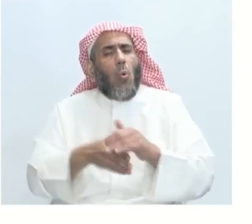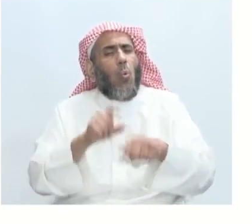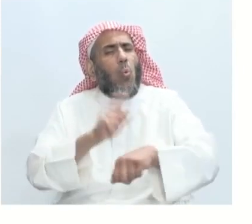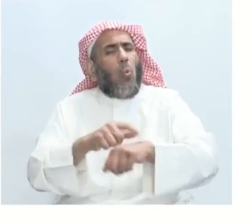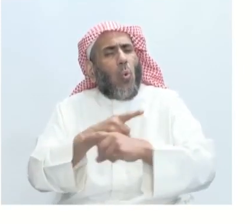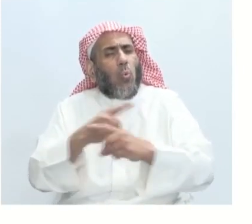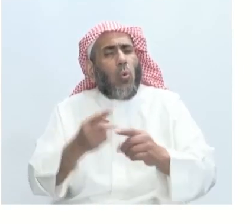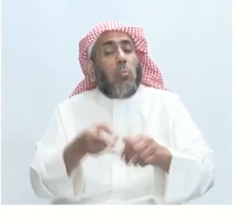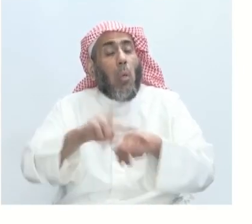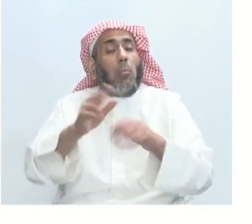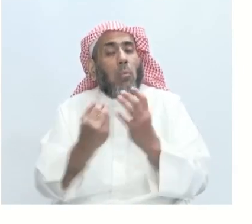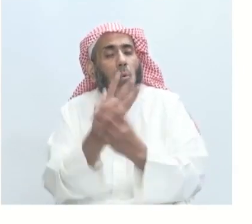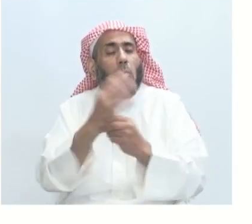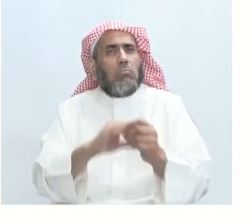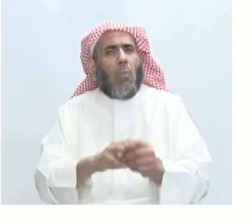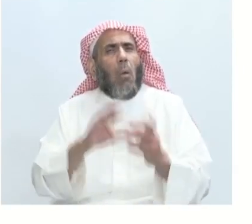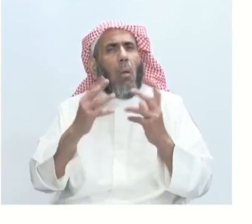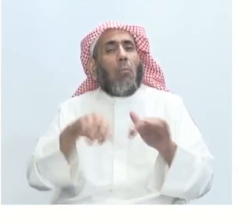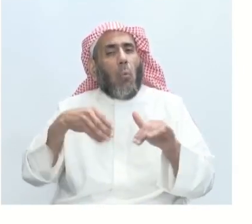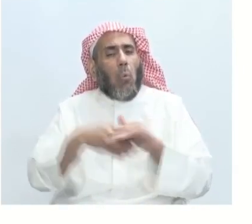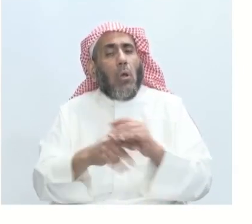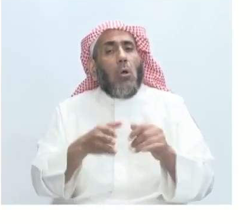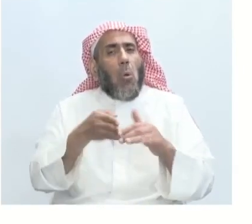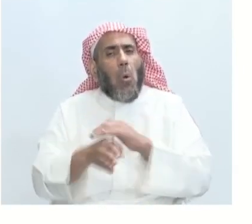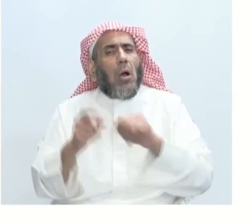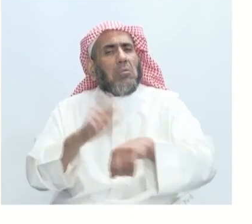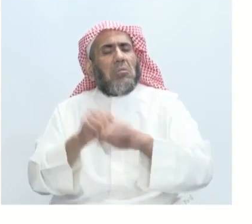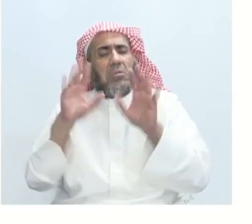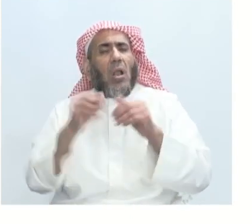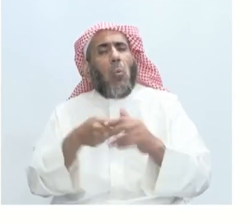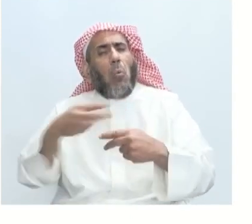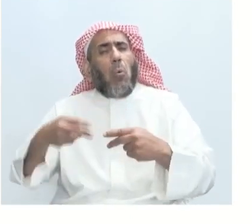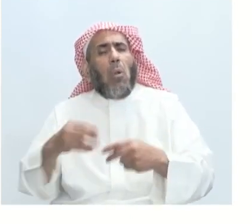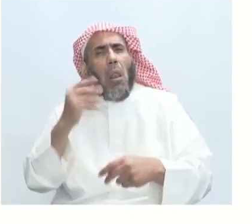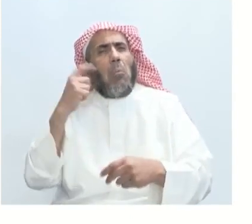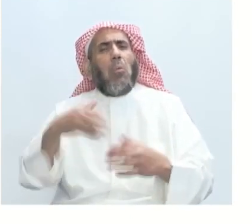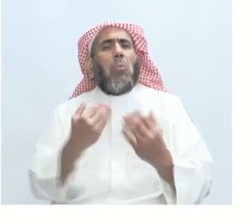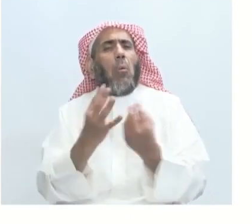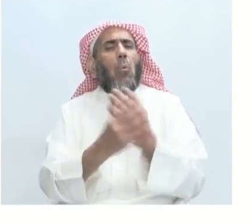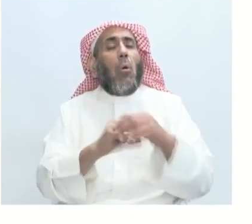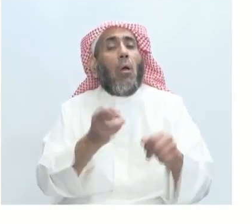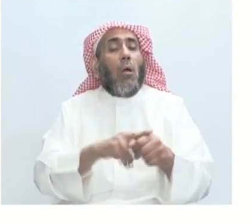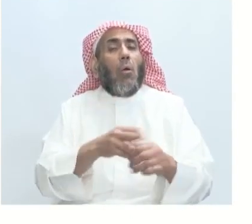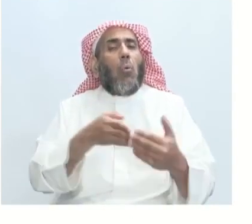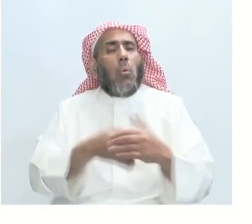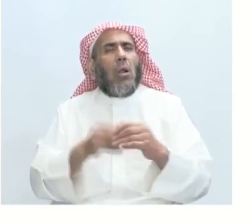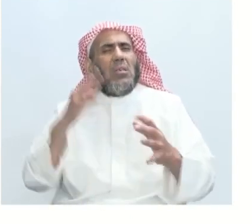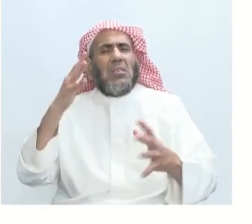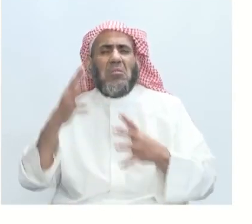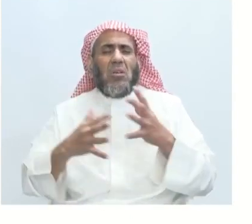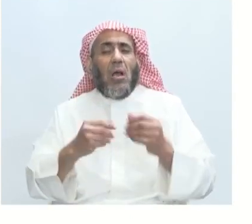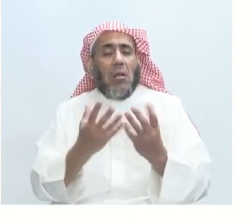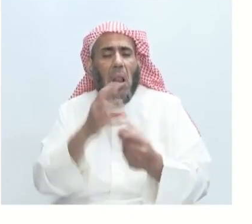وقتا طويلا وقد يدخل وقت الصلاه والصلاه الاخرى وهو لم ينتهي من ذلك وكل مره يشك ان